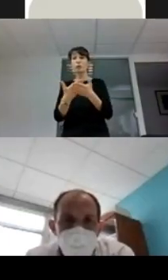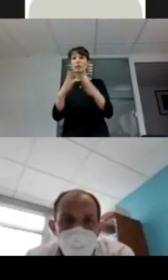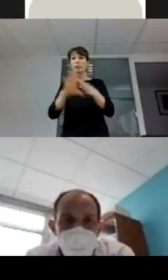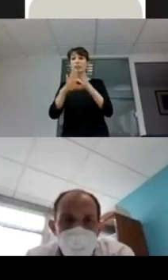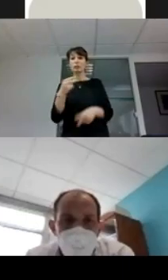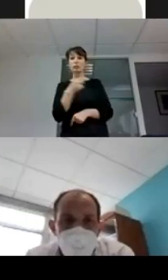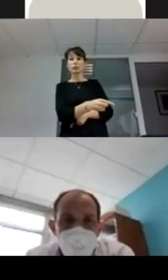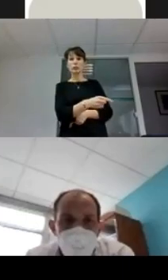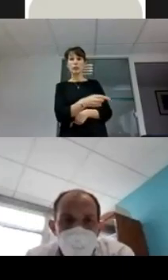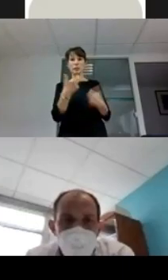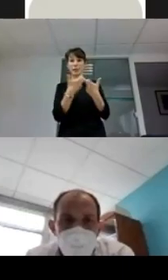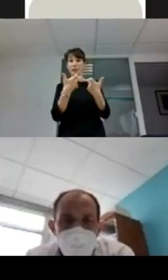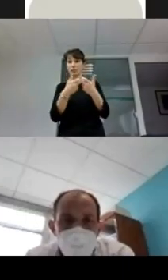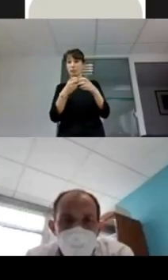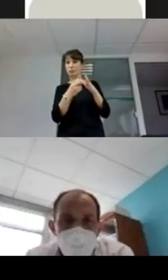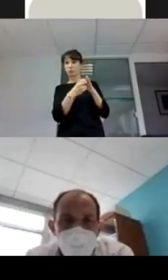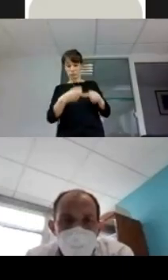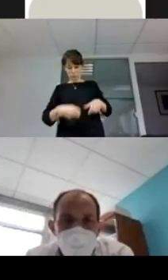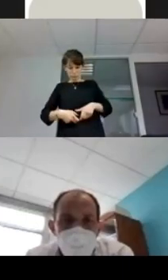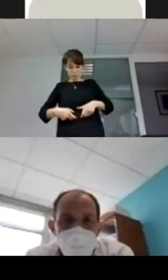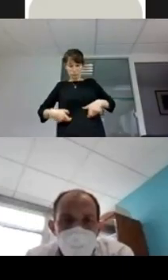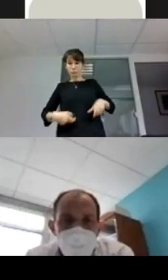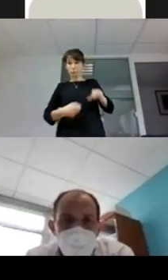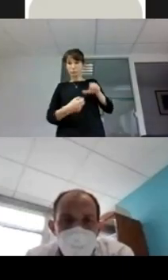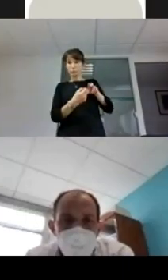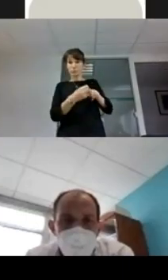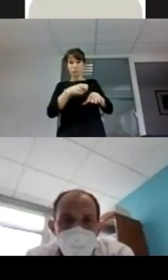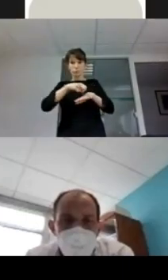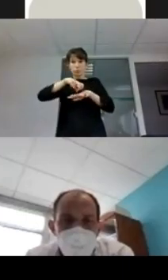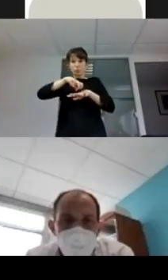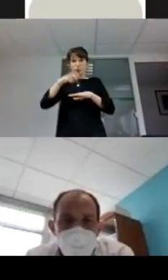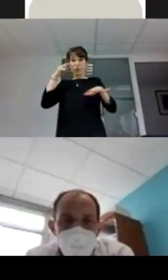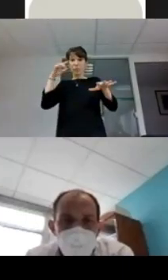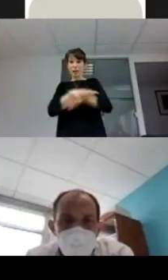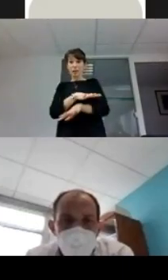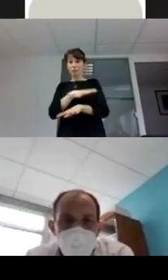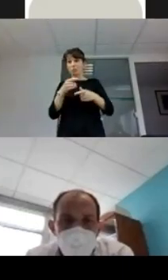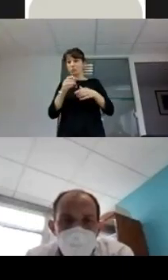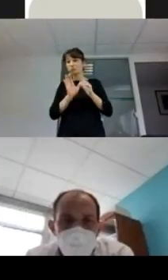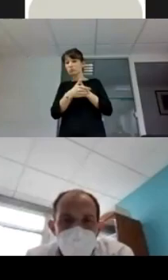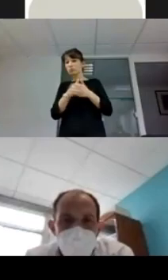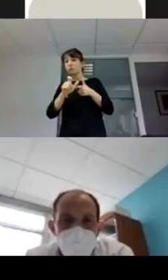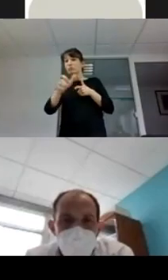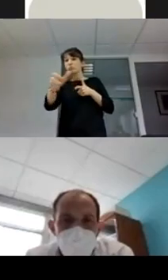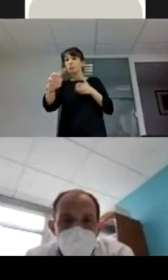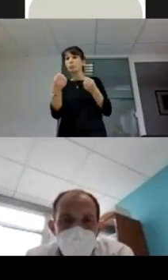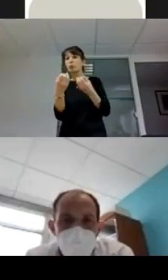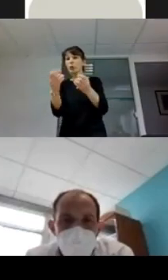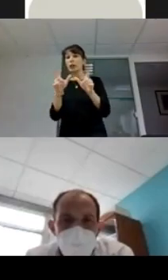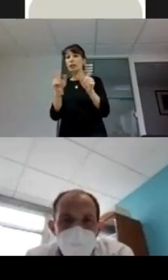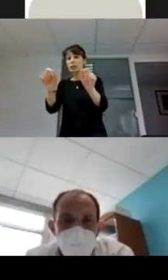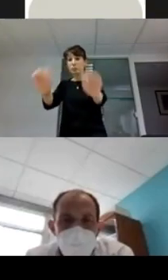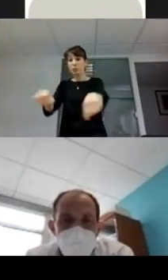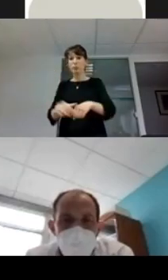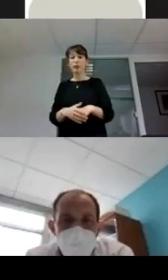de mauvaise qualité comme celle-là, on peut passer à côté de lésions qui sont susceptibles, en quelques années, de se transformer en cancer.